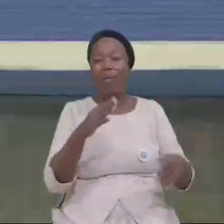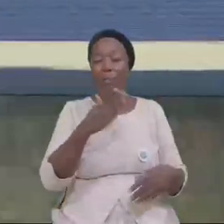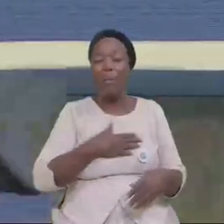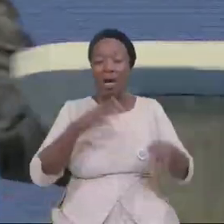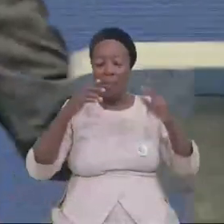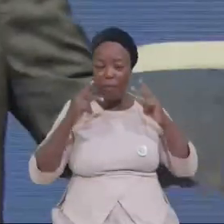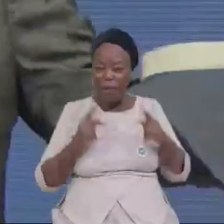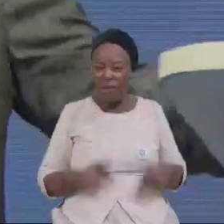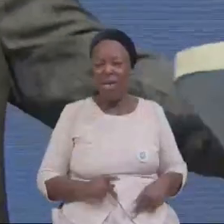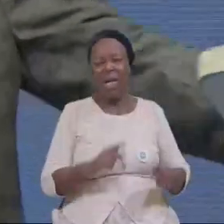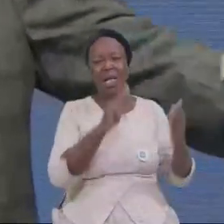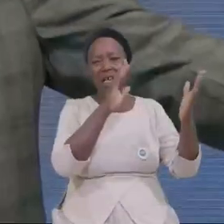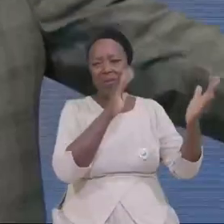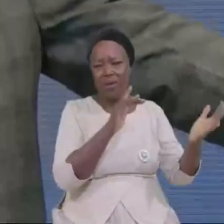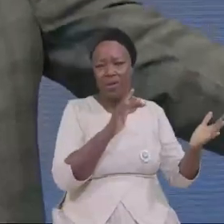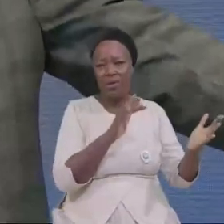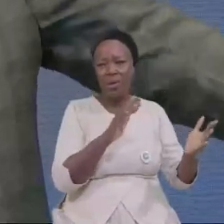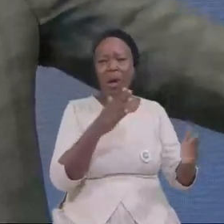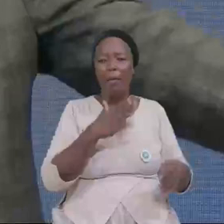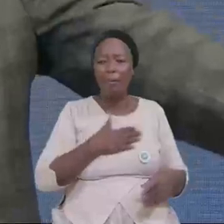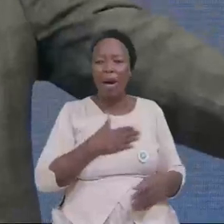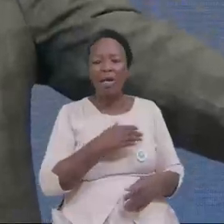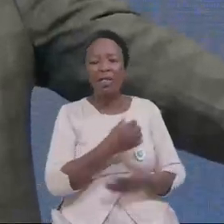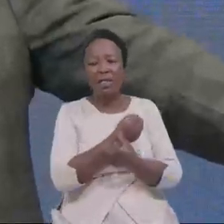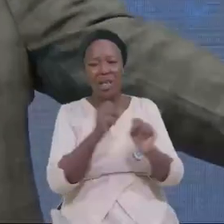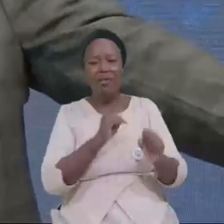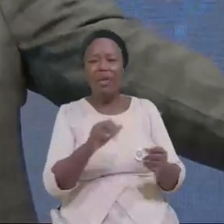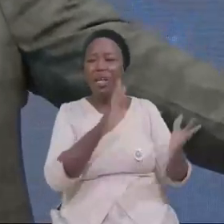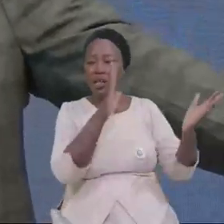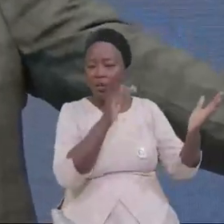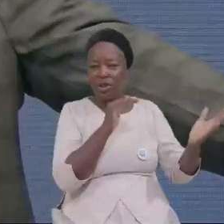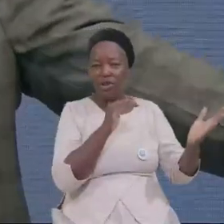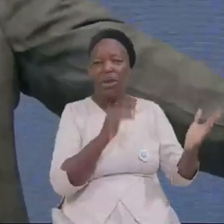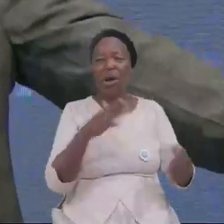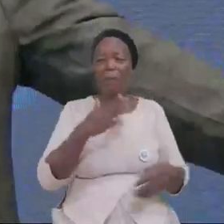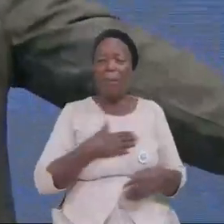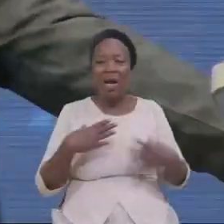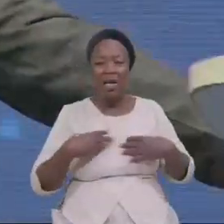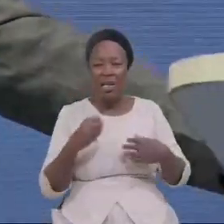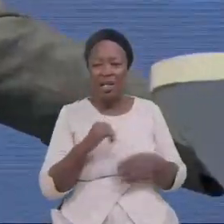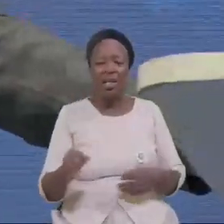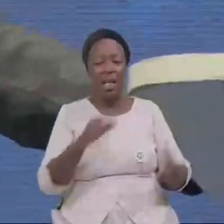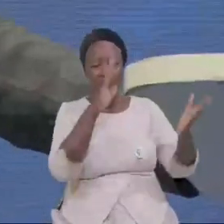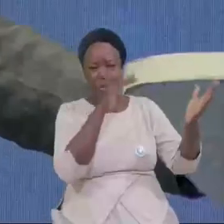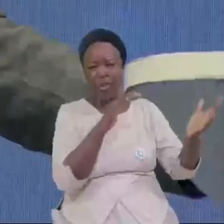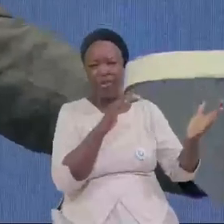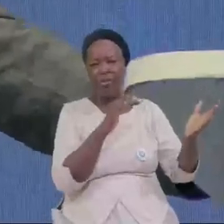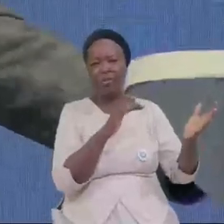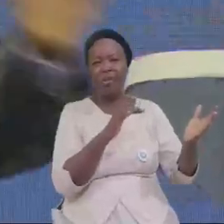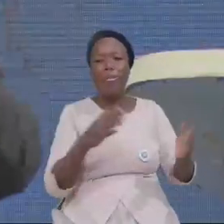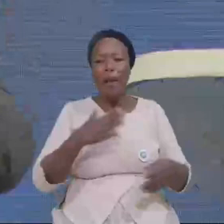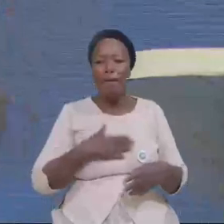Car de lui vient mon espérance personnelle, mon espérance pour le salut, mon espérance pour la guérison,